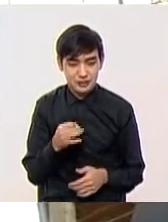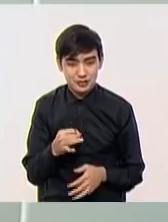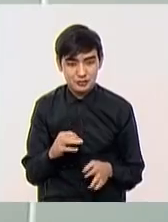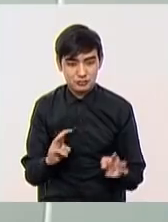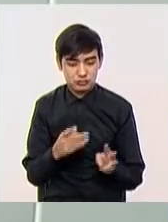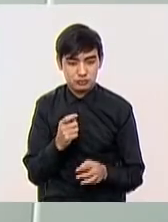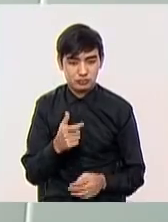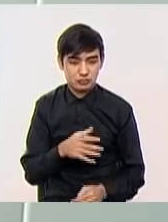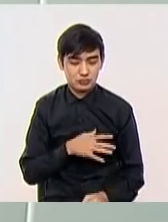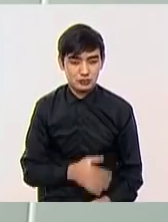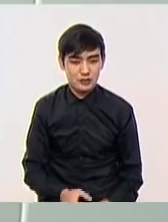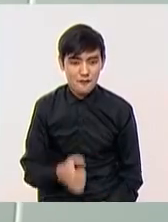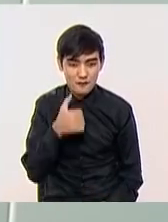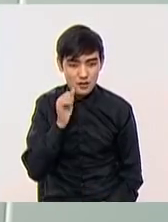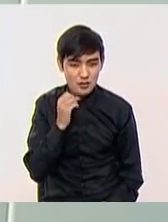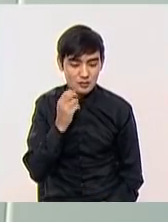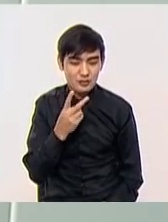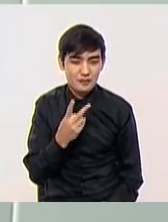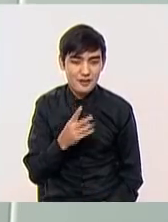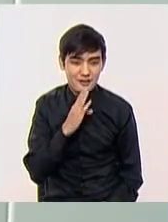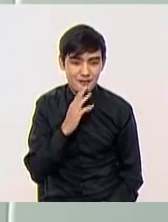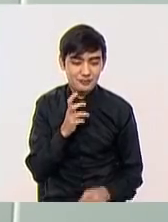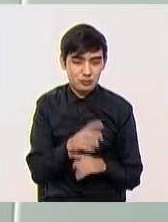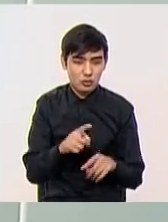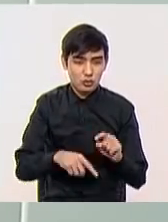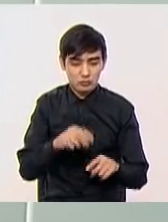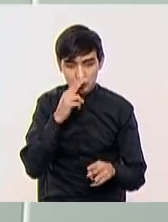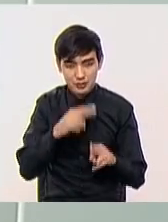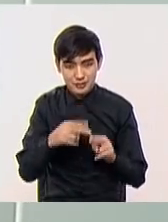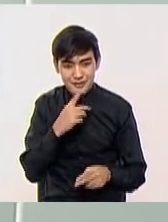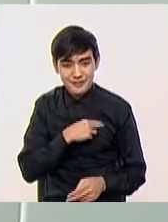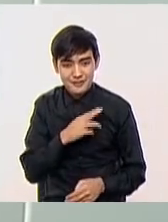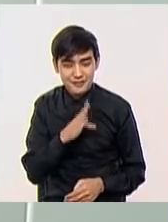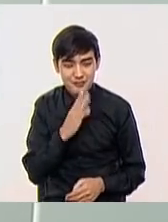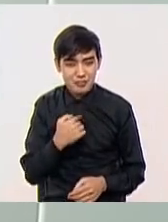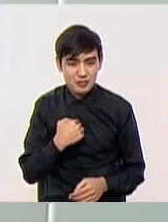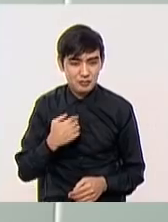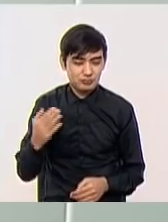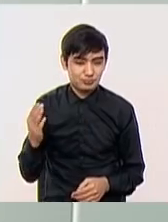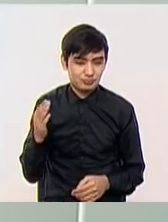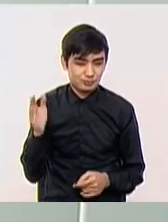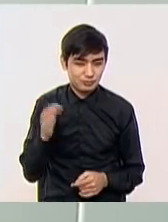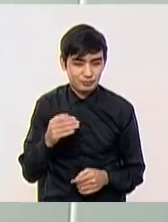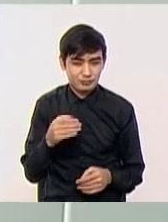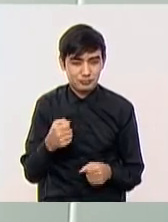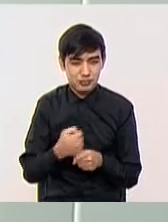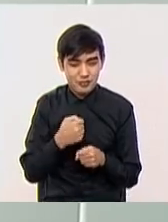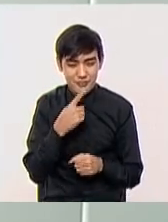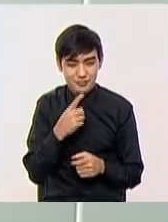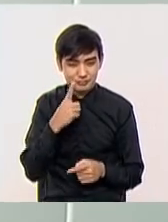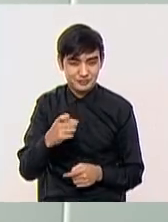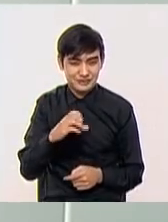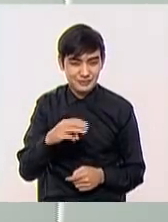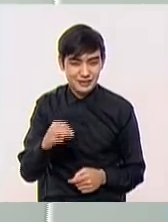болды? Кеше күндіз екі қыз келіп, туыстарын жоғалғанын айтты. Қайтыс болған қыз мені ұрып жатыр деп хабарлама жолдапты. Полицейлерді